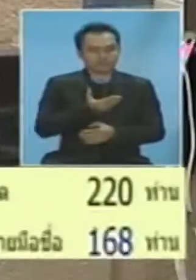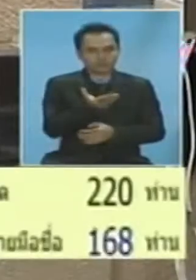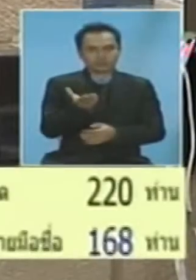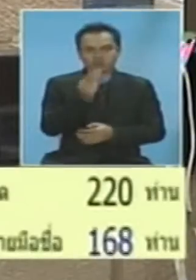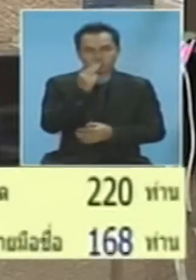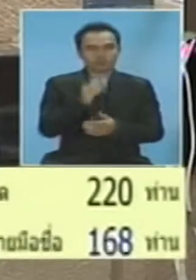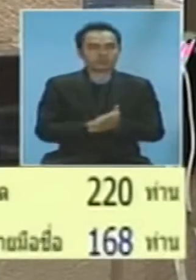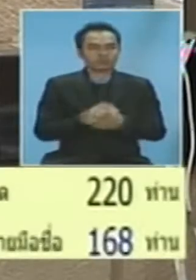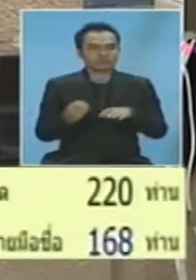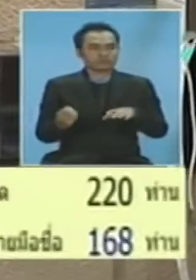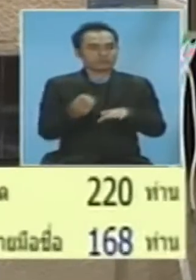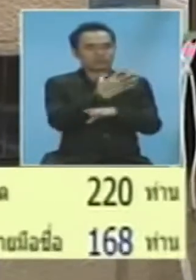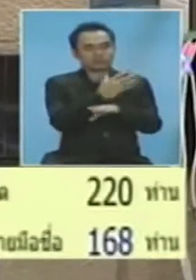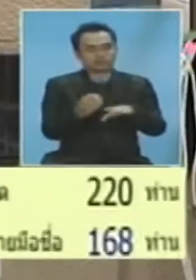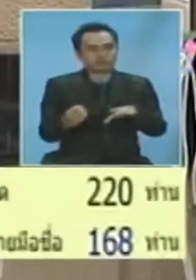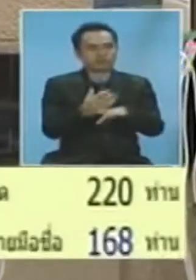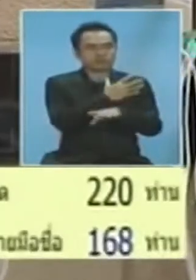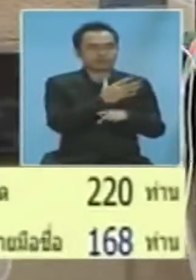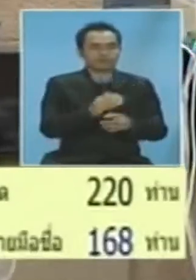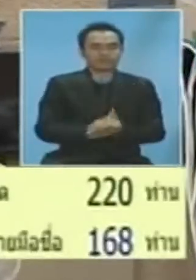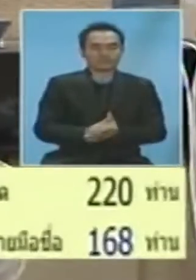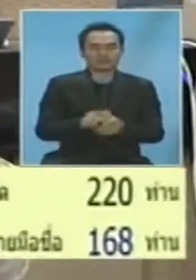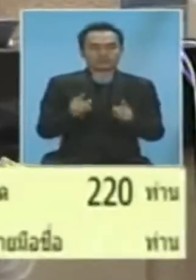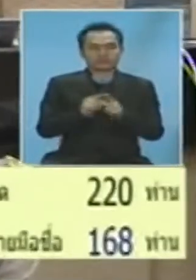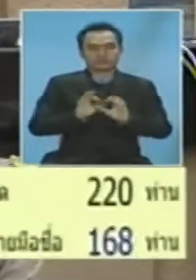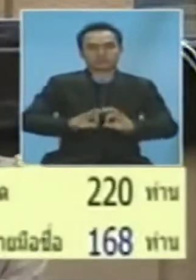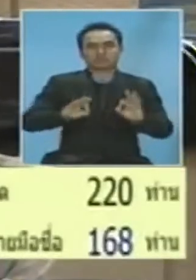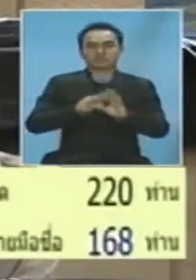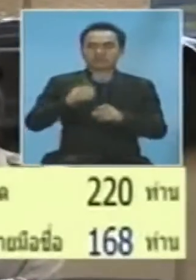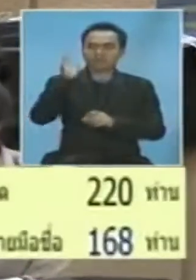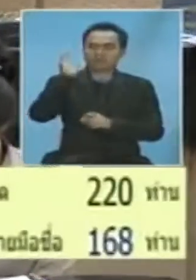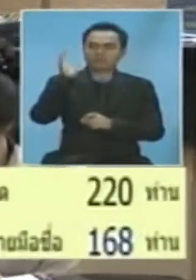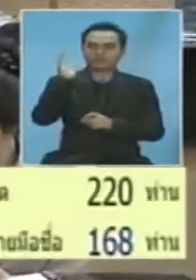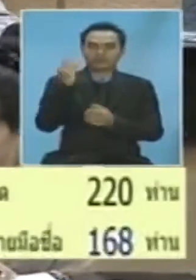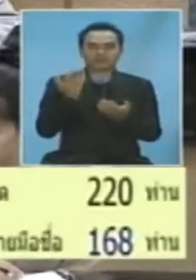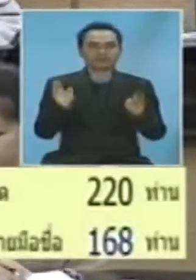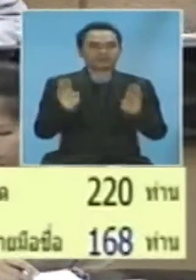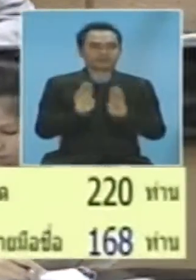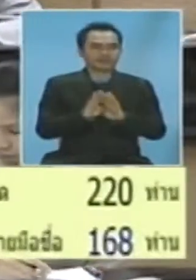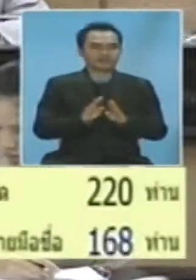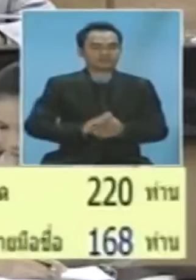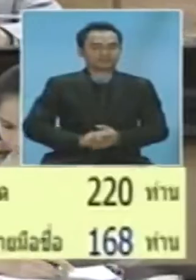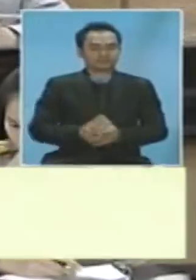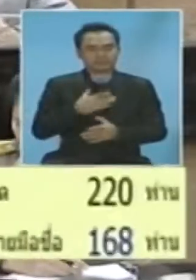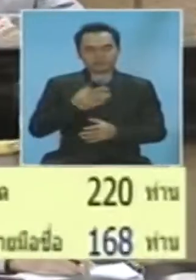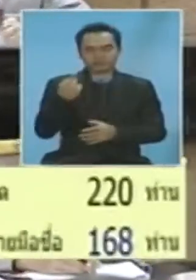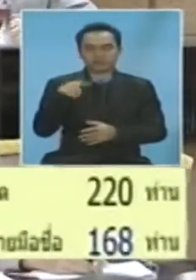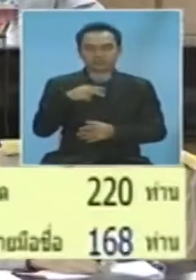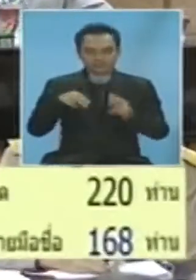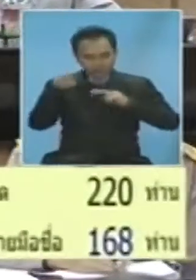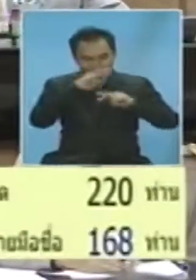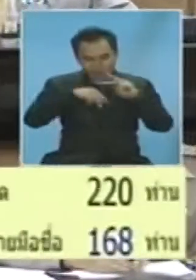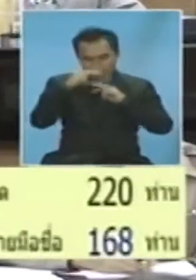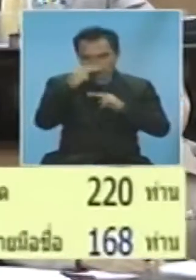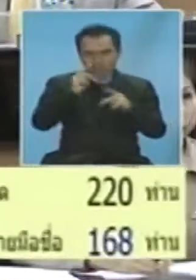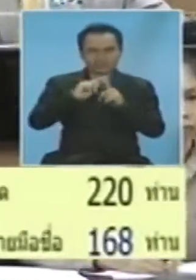ช้ PowerPoint ประกอบการแถลงปิดสำนวนเพื่อประโยชน์แก่การพิจารณ